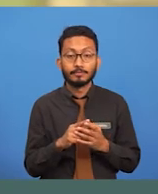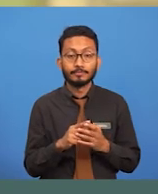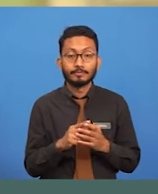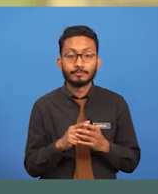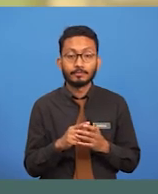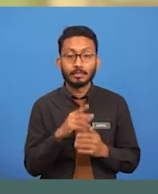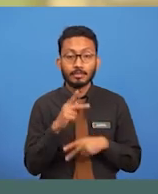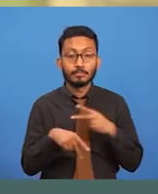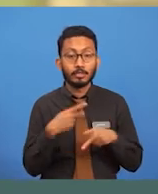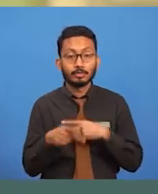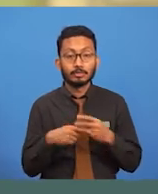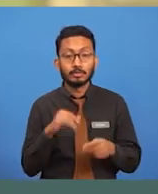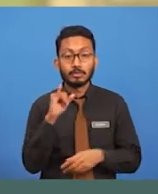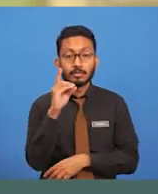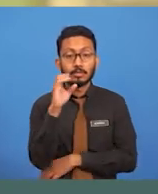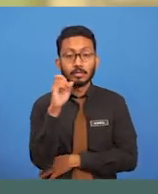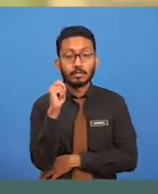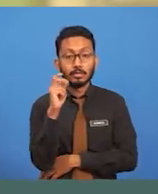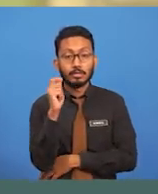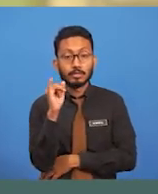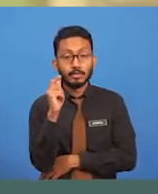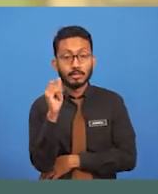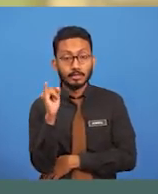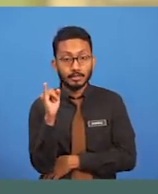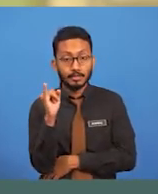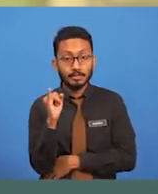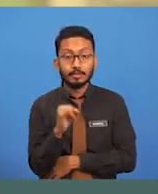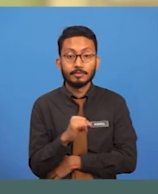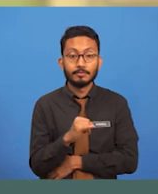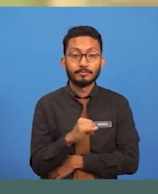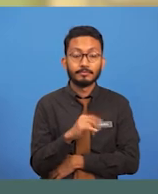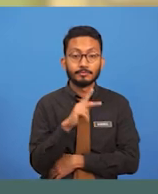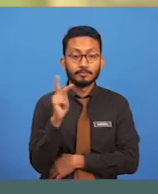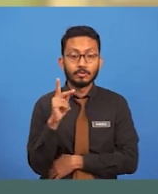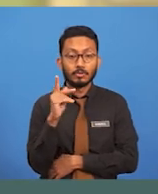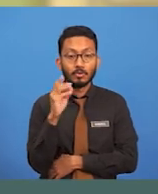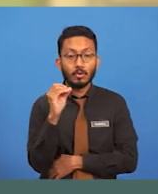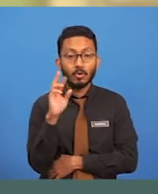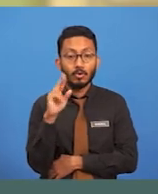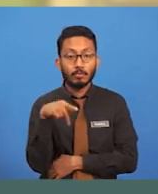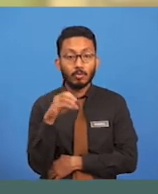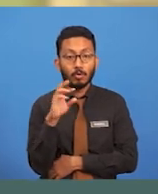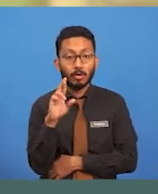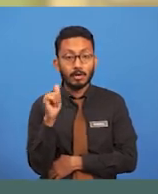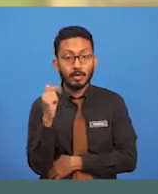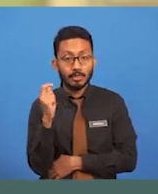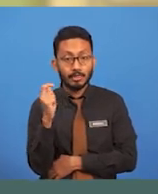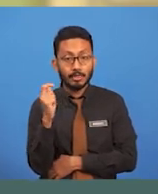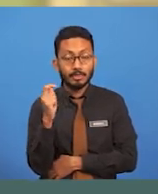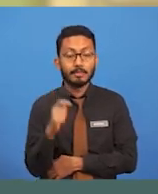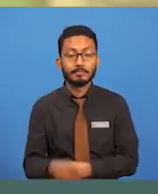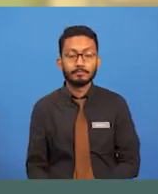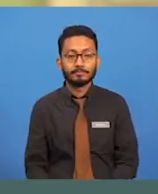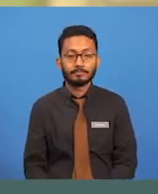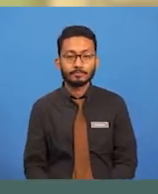korporat. Semoga dengan ilmu dan pengetahuan ini dapat membantu anda